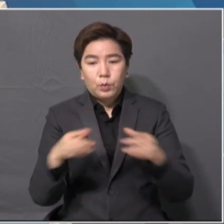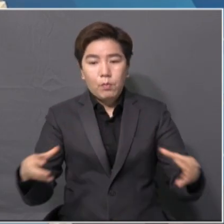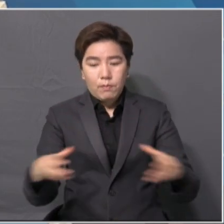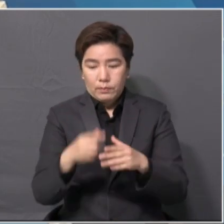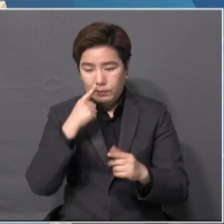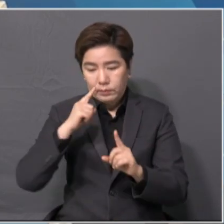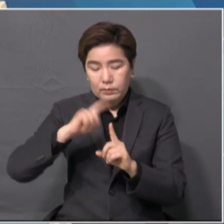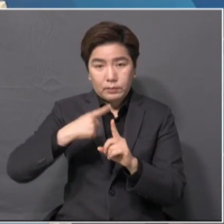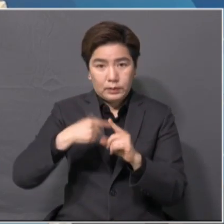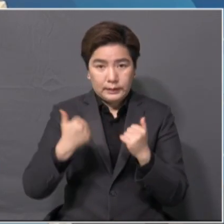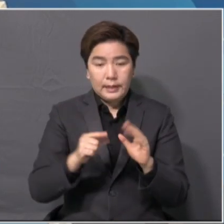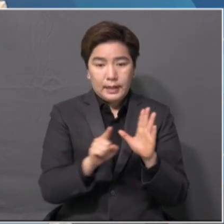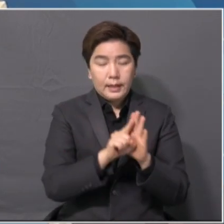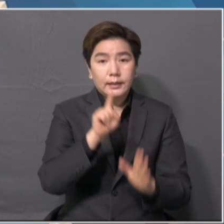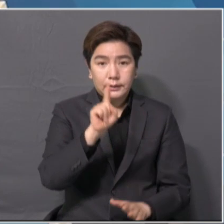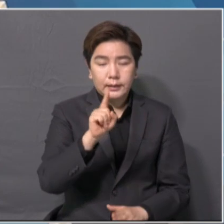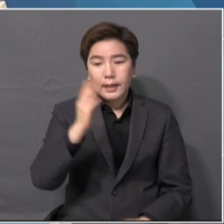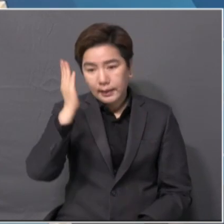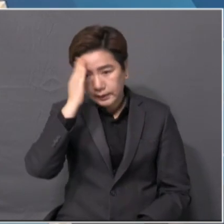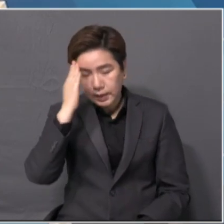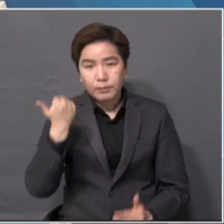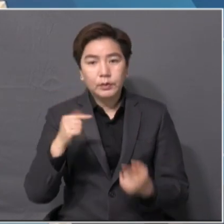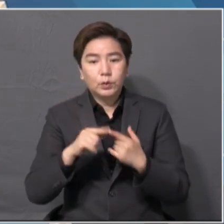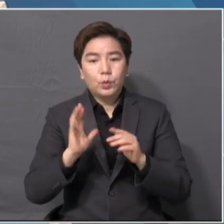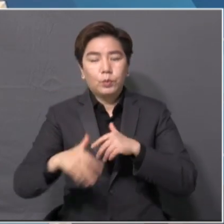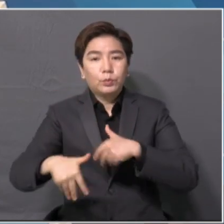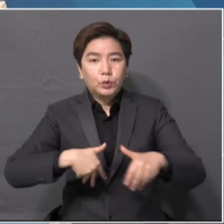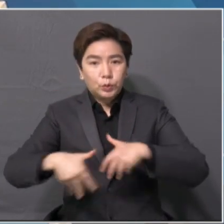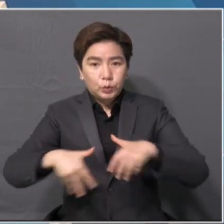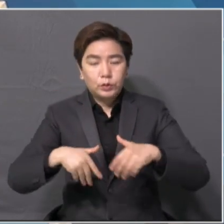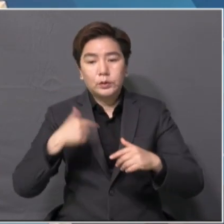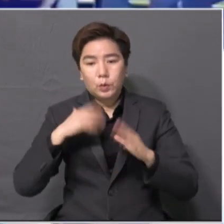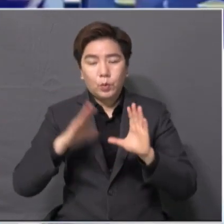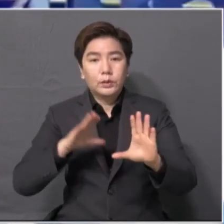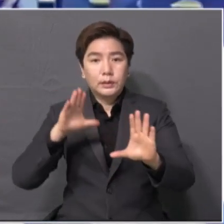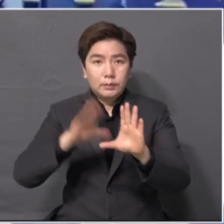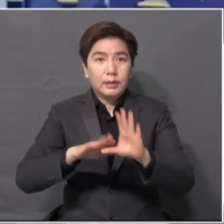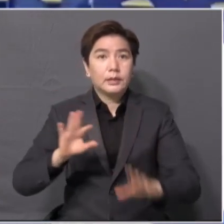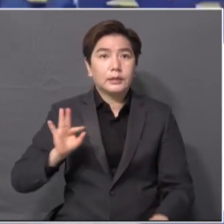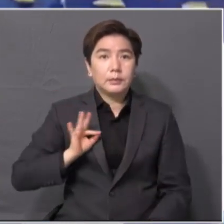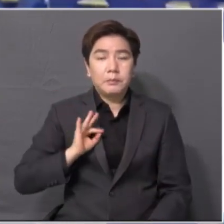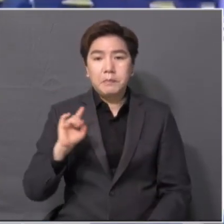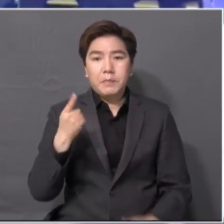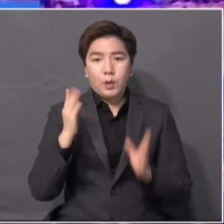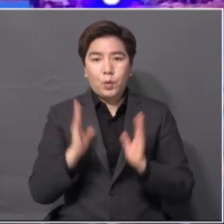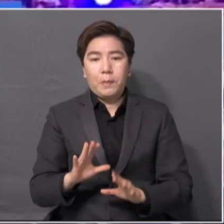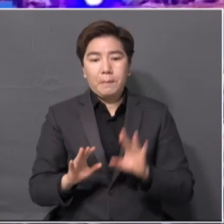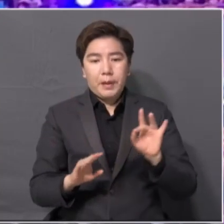พัค ชุดรกษาการครั้งที่หนึ่รับทราการมีส่วนรวมของประชาชนมีผู้สมารเข้าเป็สมาชิกใหม่